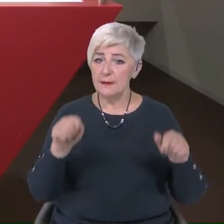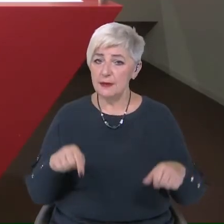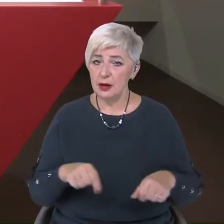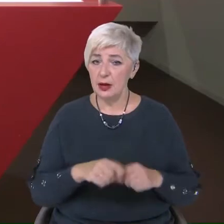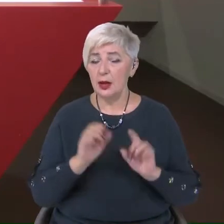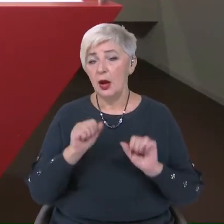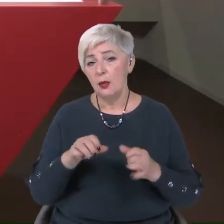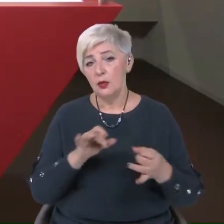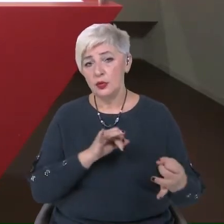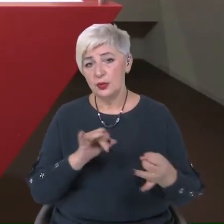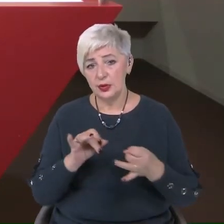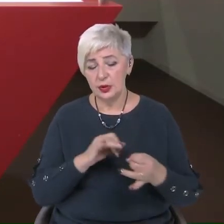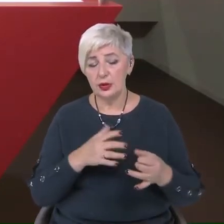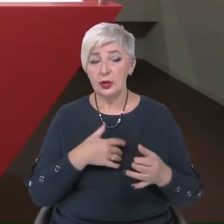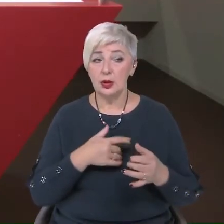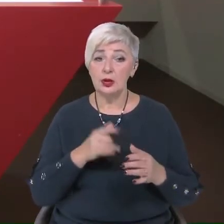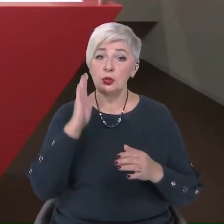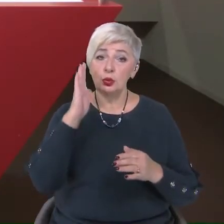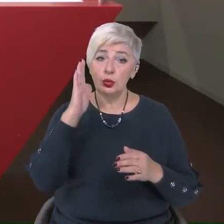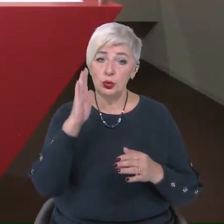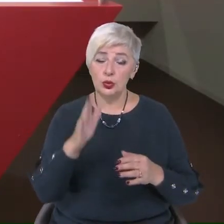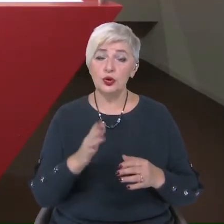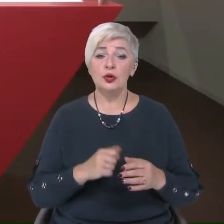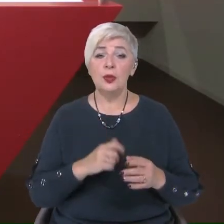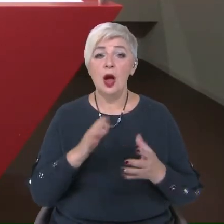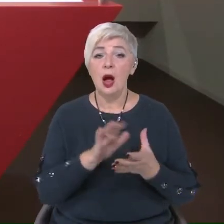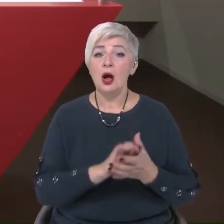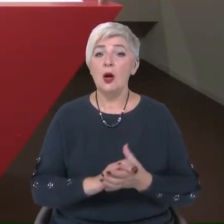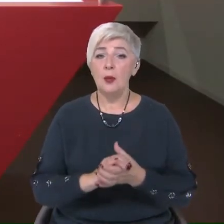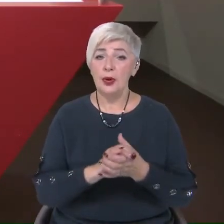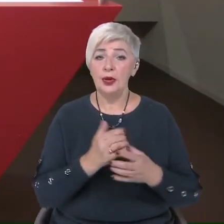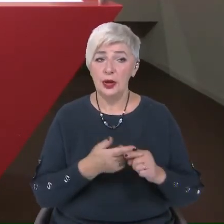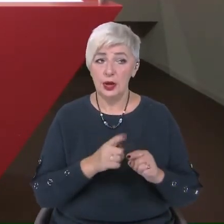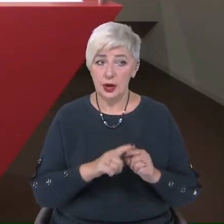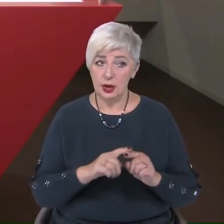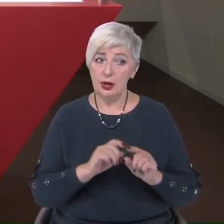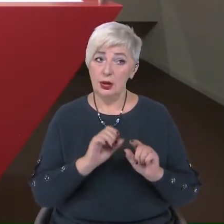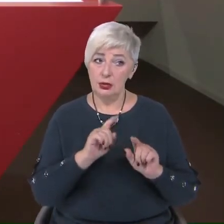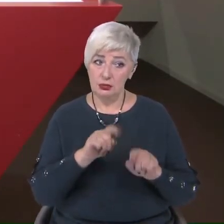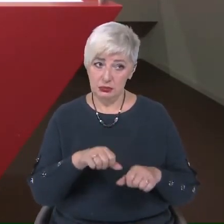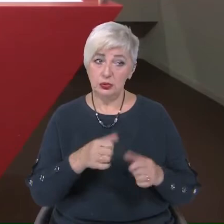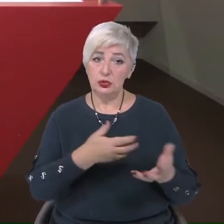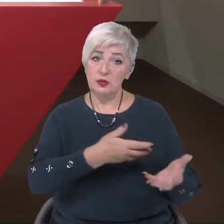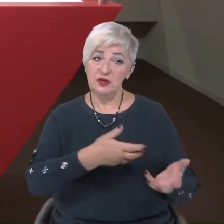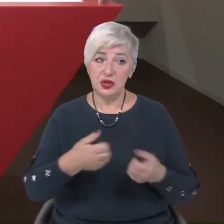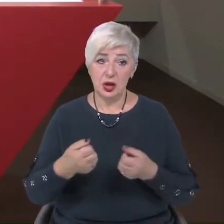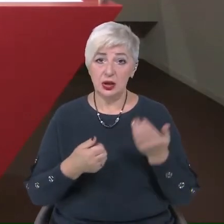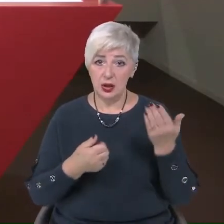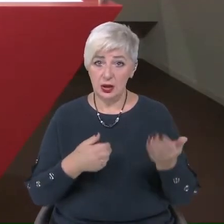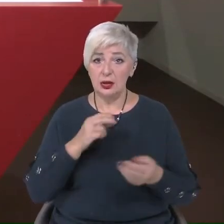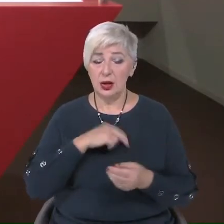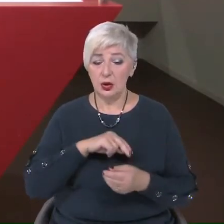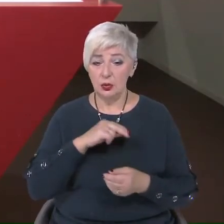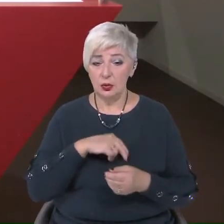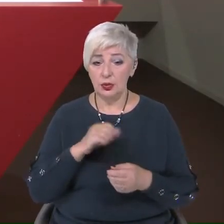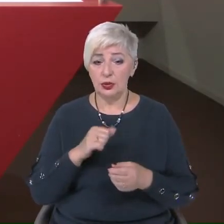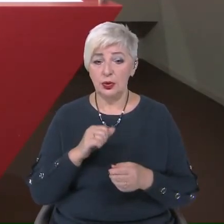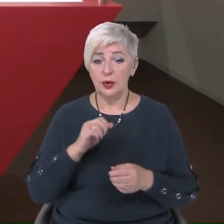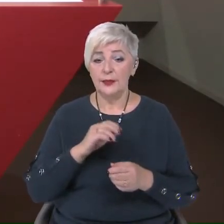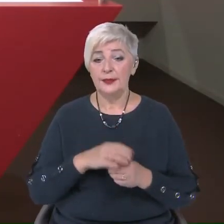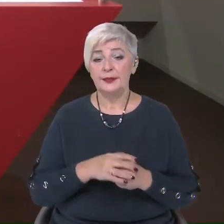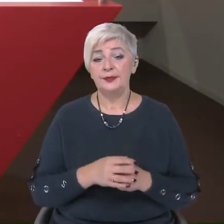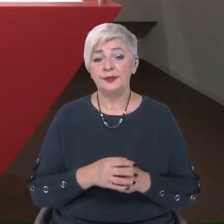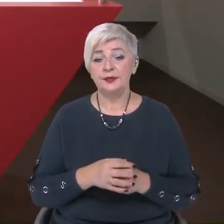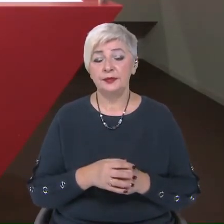з потенційними тими компаніями, які будуть потенційно зможуть взяти їх на роботу. Тобто роботодавцям потенційно? Саме